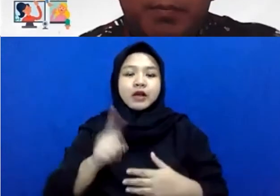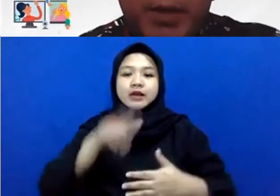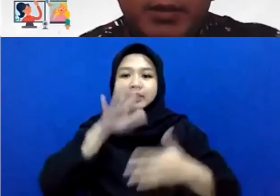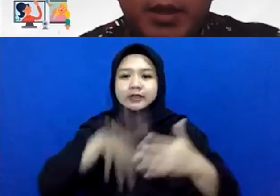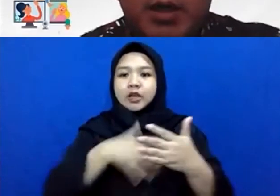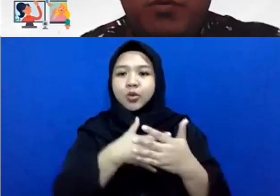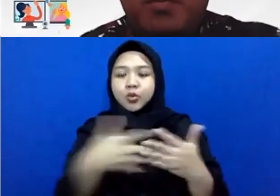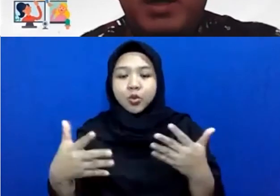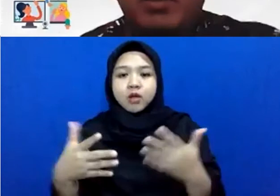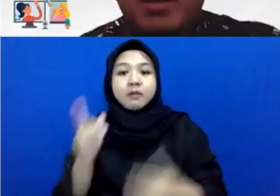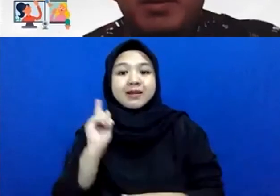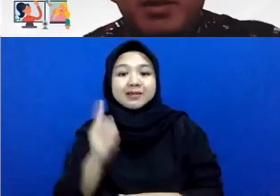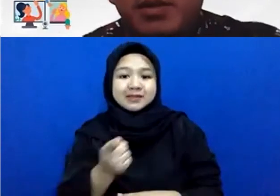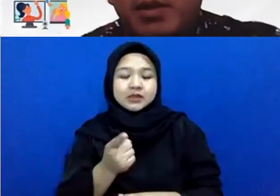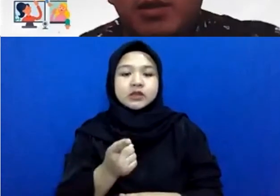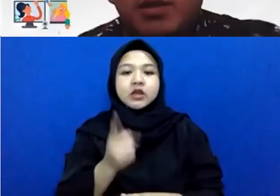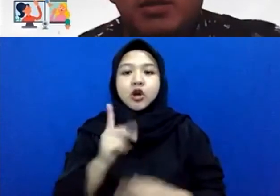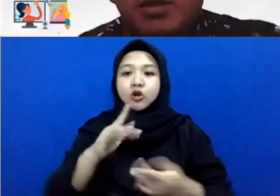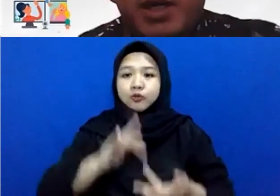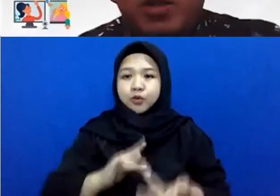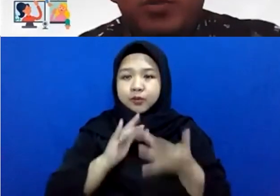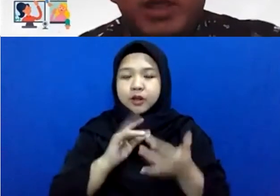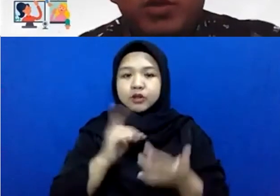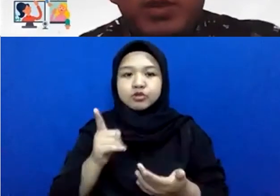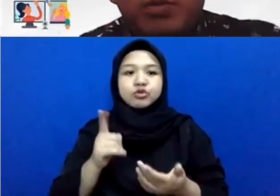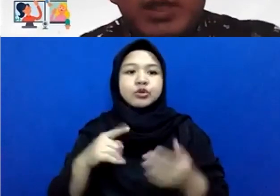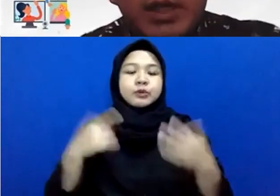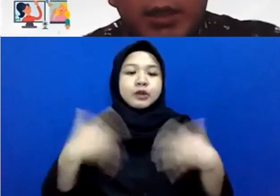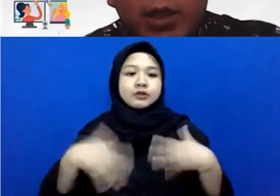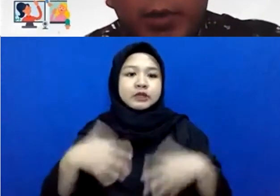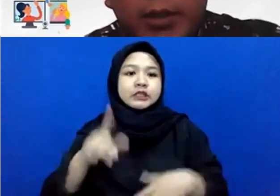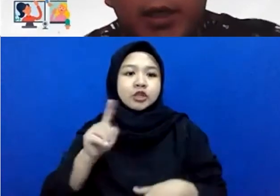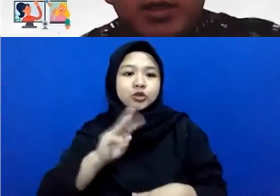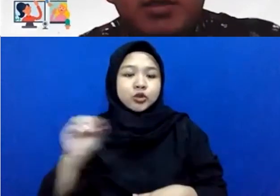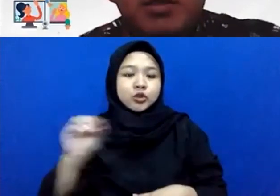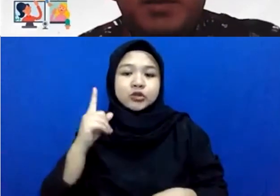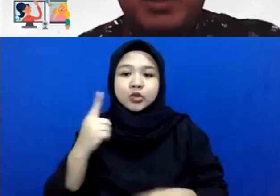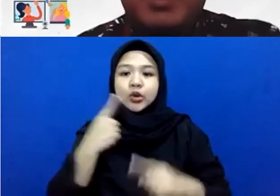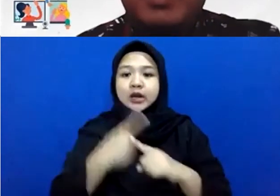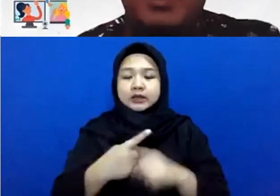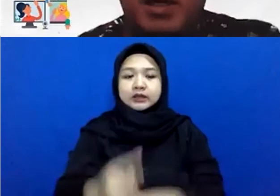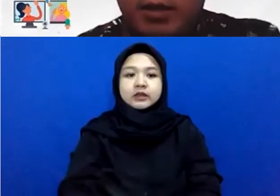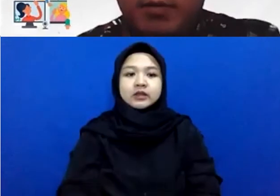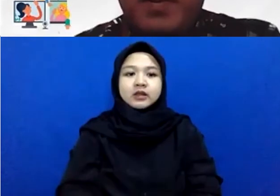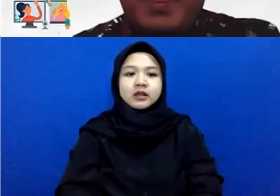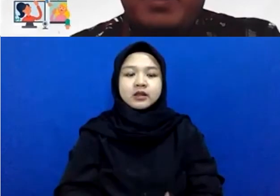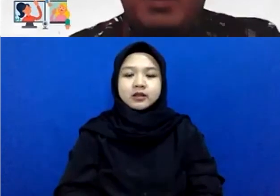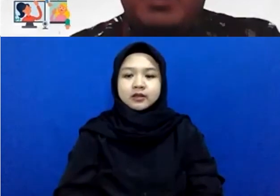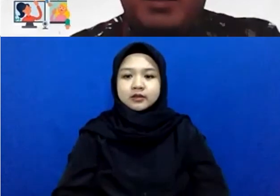terjadwal pastinya. Kalau formal itu kan memang di praktikum 1 minggu sekali, 1 pekan sekali. Tetapi tidak